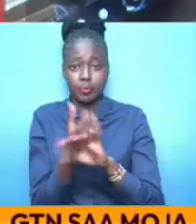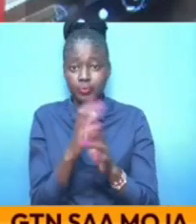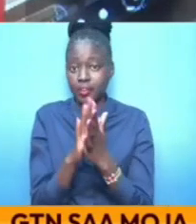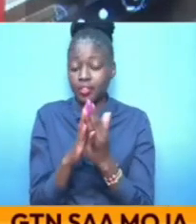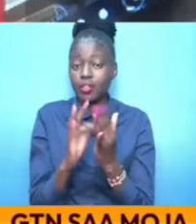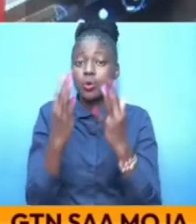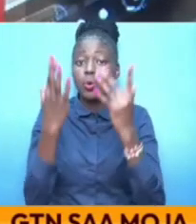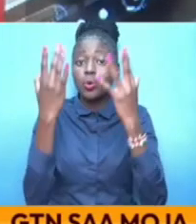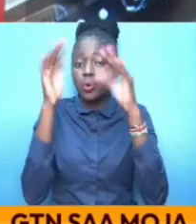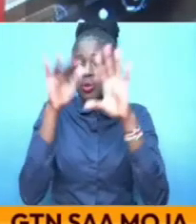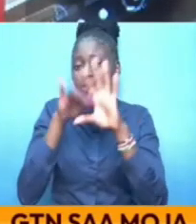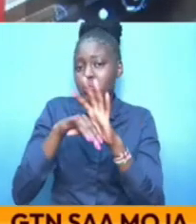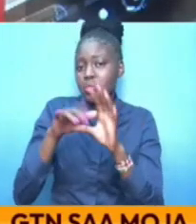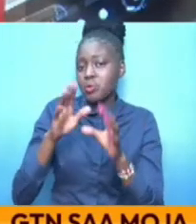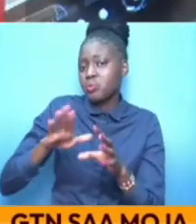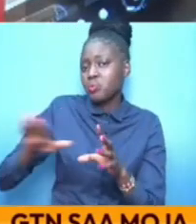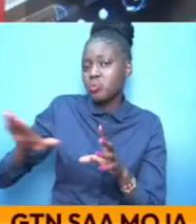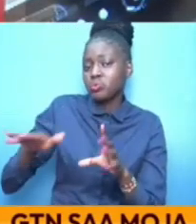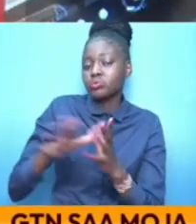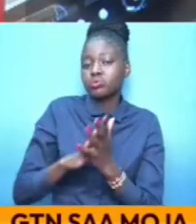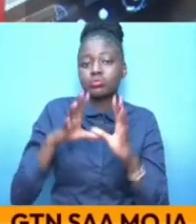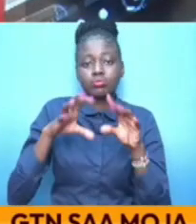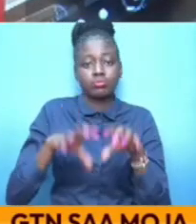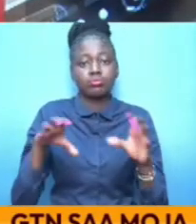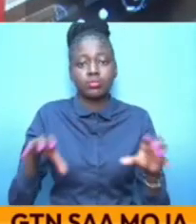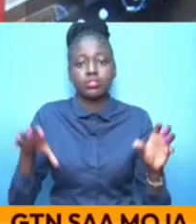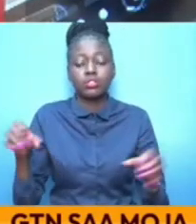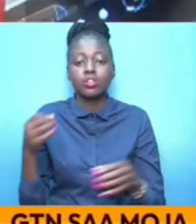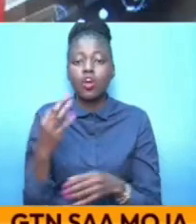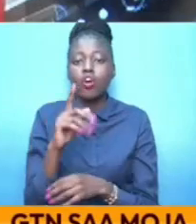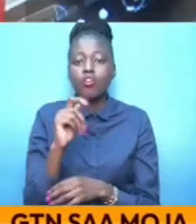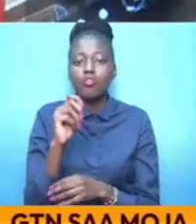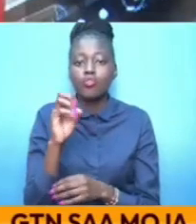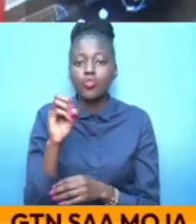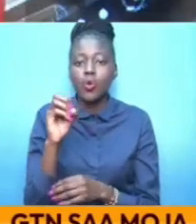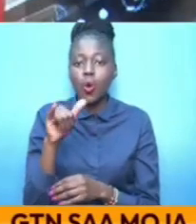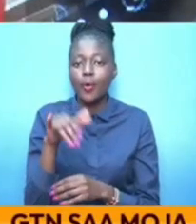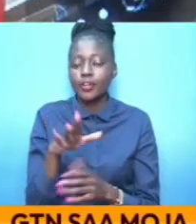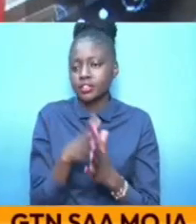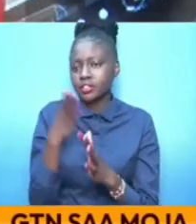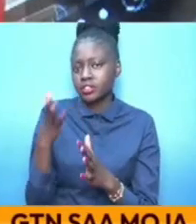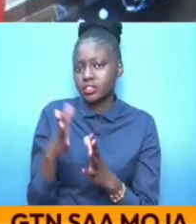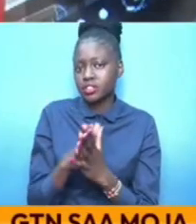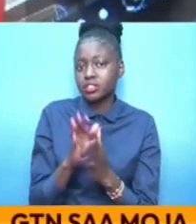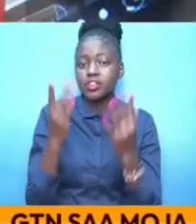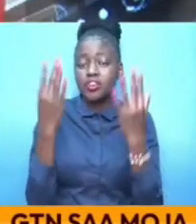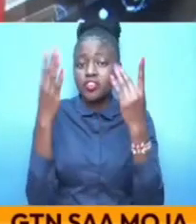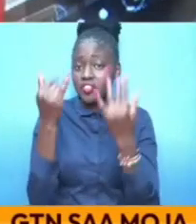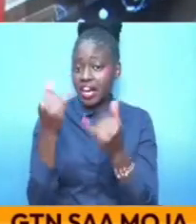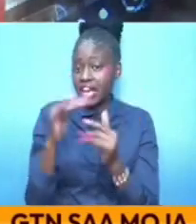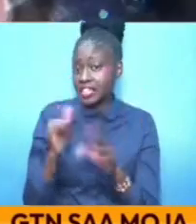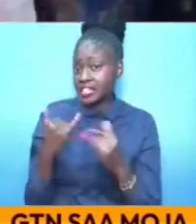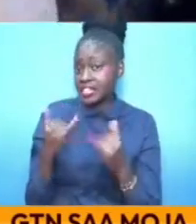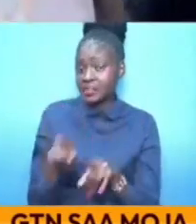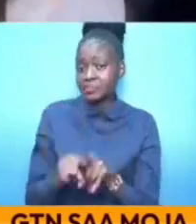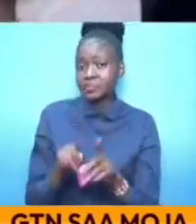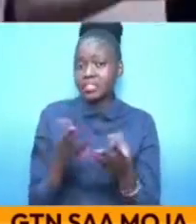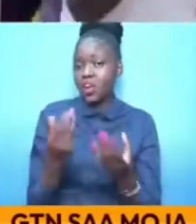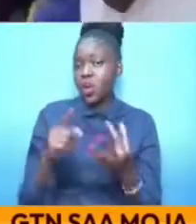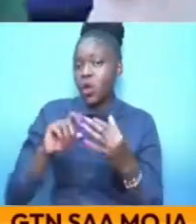moto asubuhi katika soko la Toi. Moto huo wa alfajiri ambao sababu yake bado